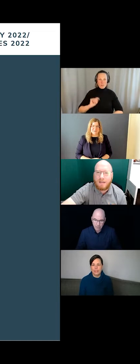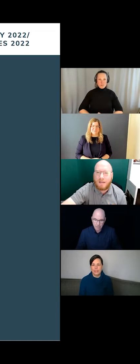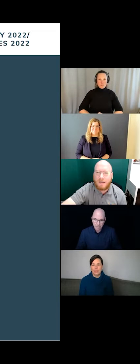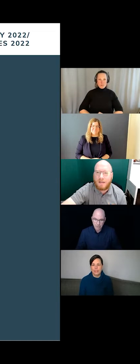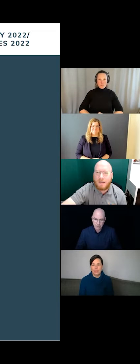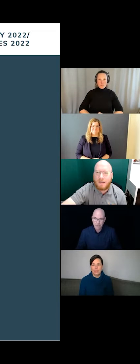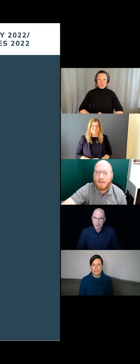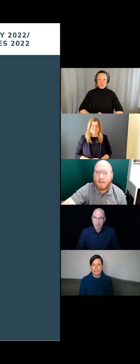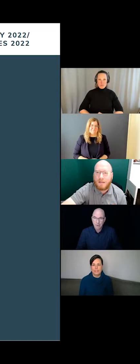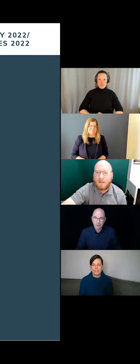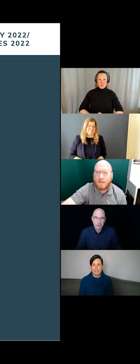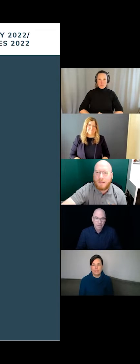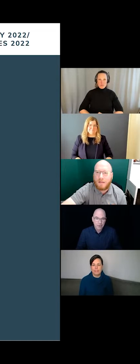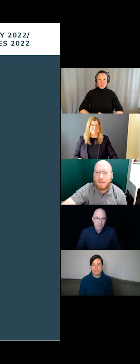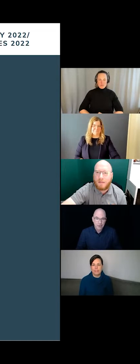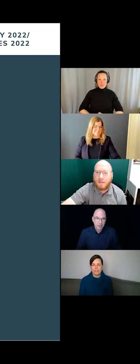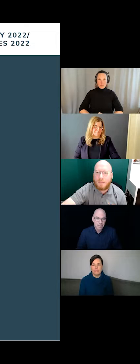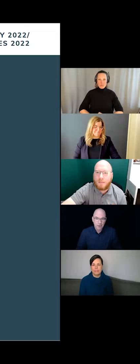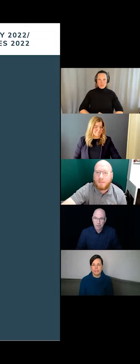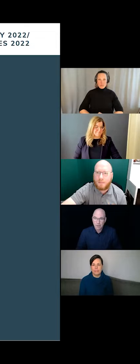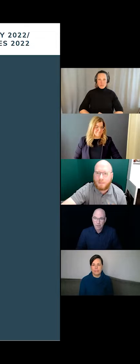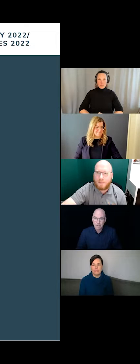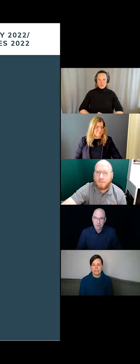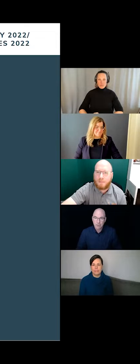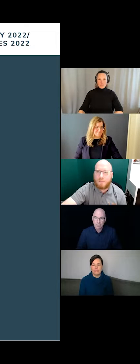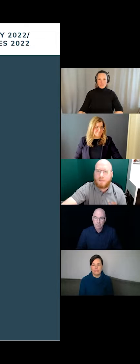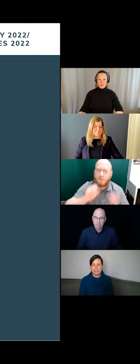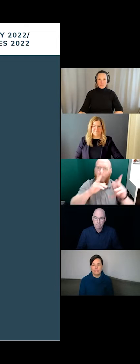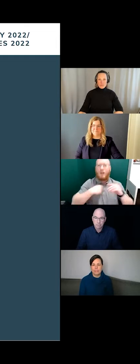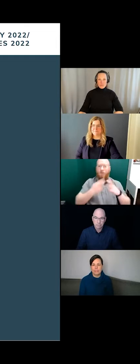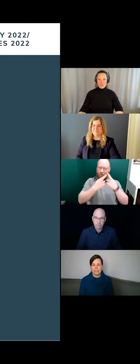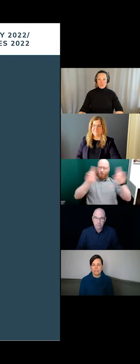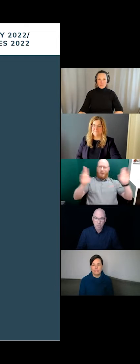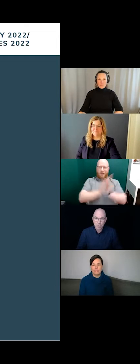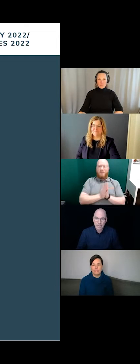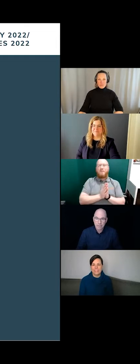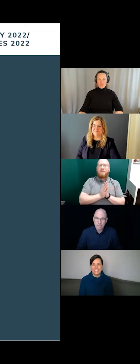problèmes techniques en ce moment.